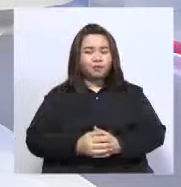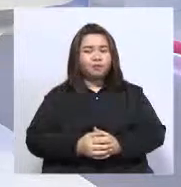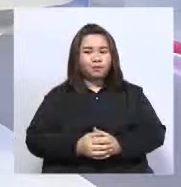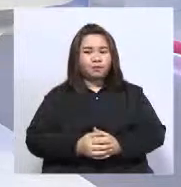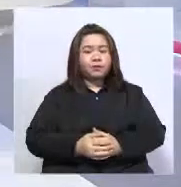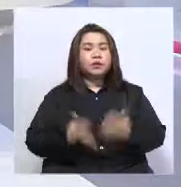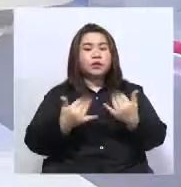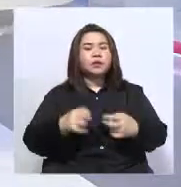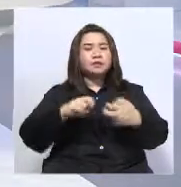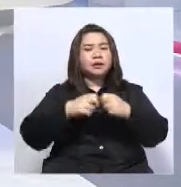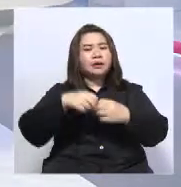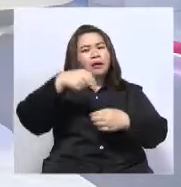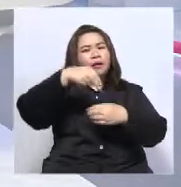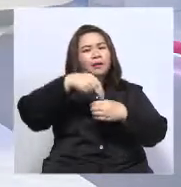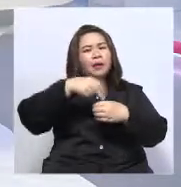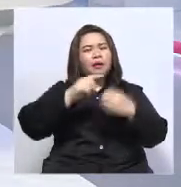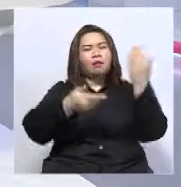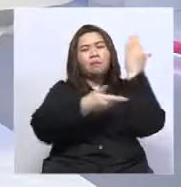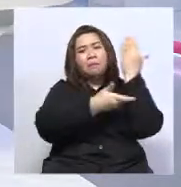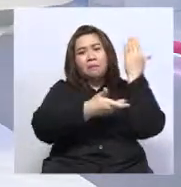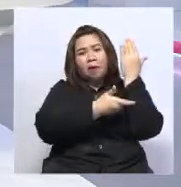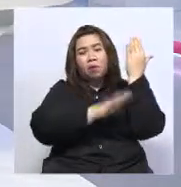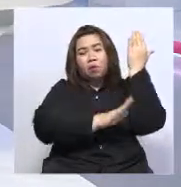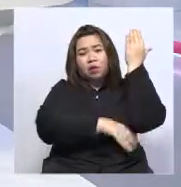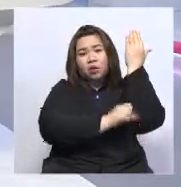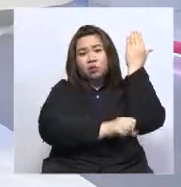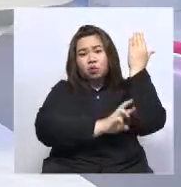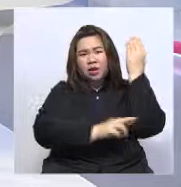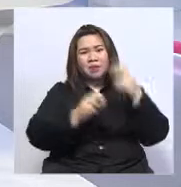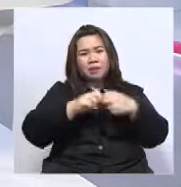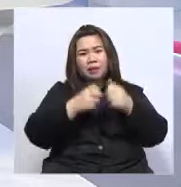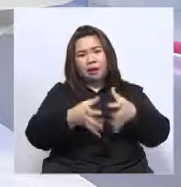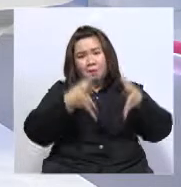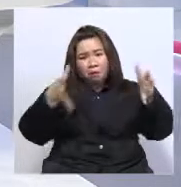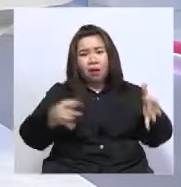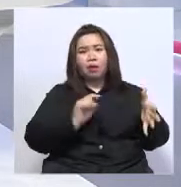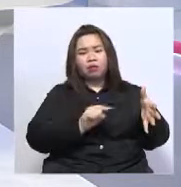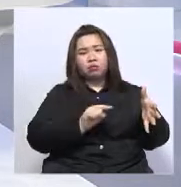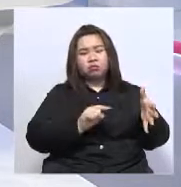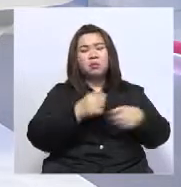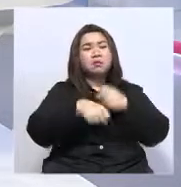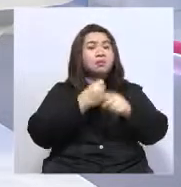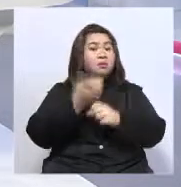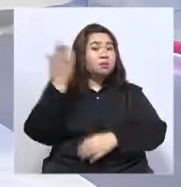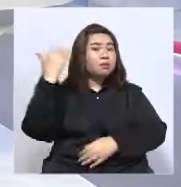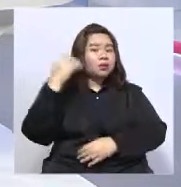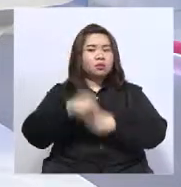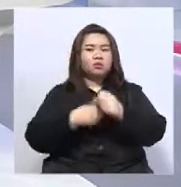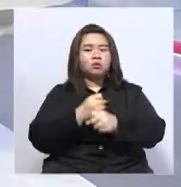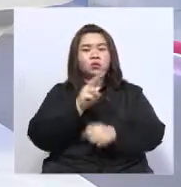ไปดูเรื่องของการแก้ไขปัญหาน้ำมันปาล์มดิบล้นตลาดกันบ้างในจังหวัดสุราษฎร์ธานีจริงๆแล้วเนี่ยนะผลผลิตออกมาเยอะตั้งแต่ปีที่แล้ว